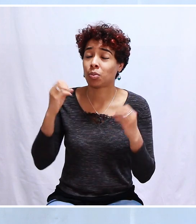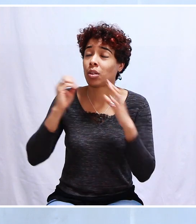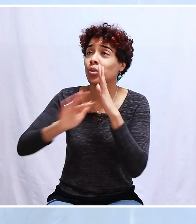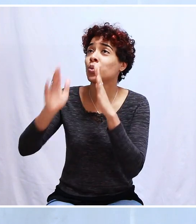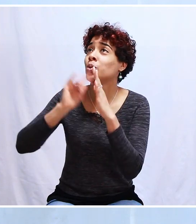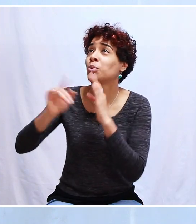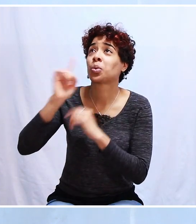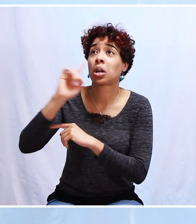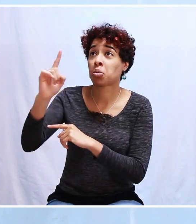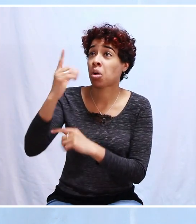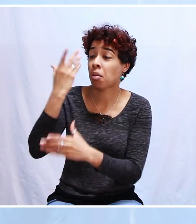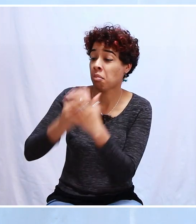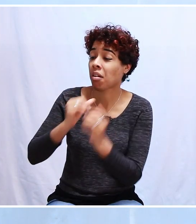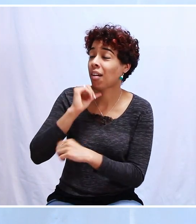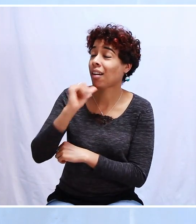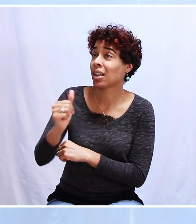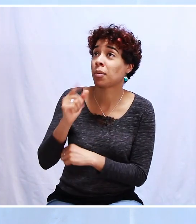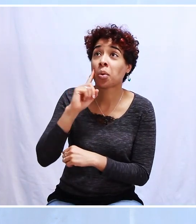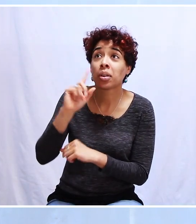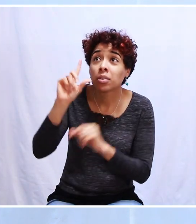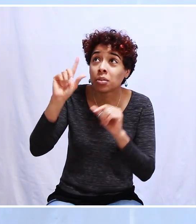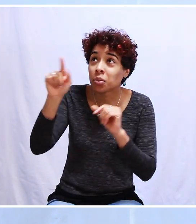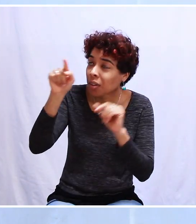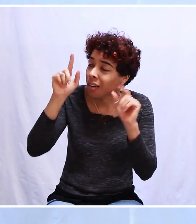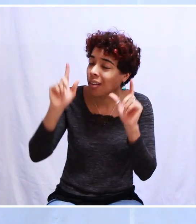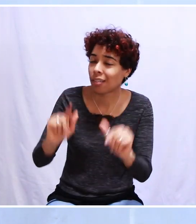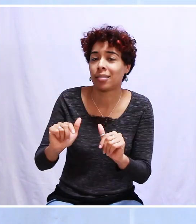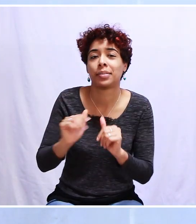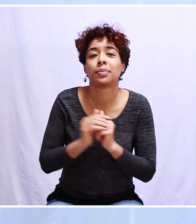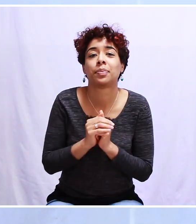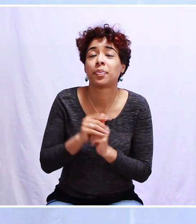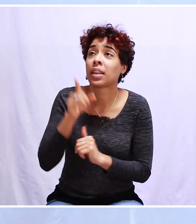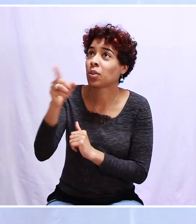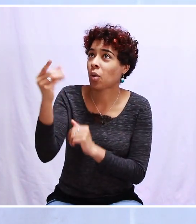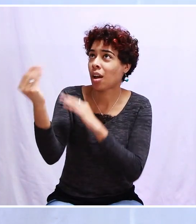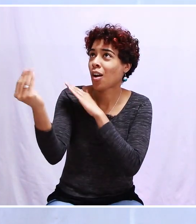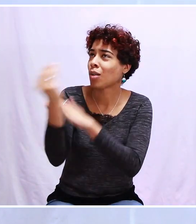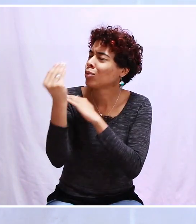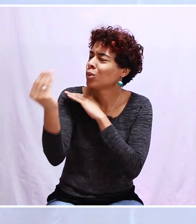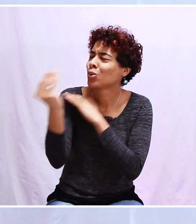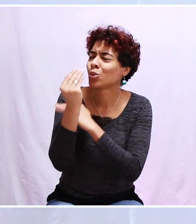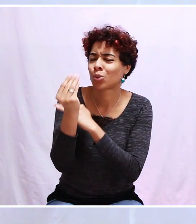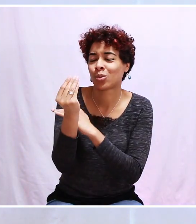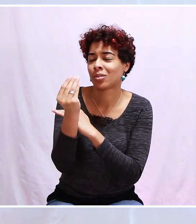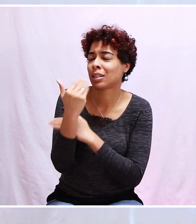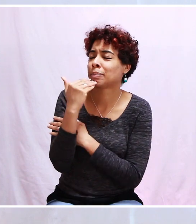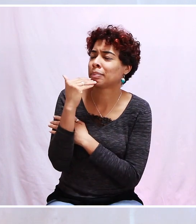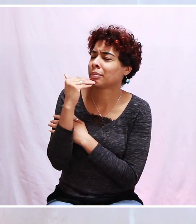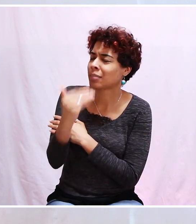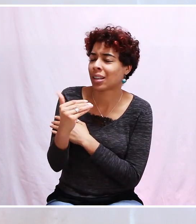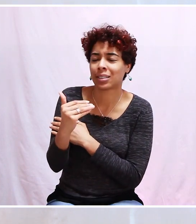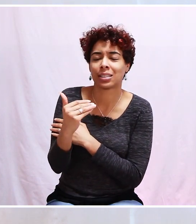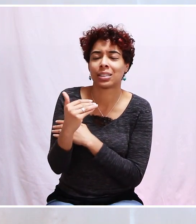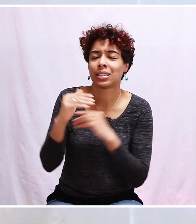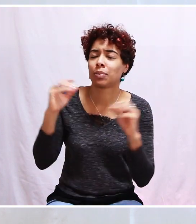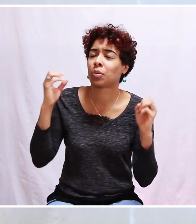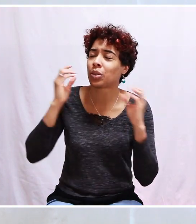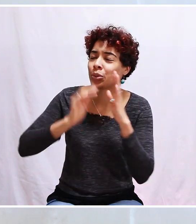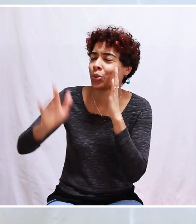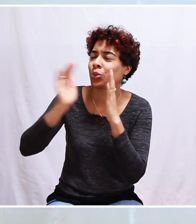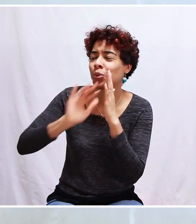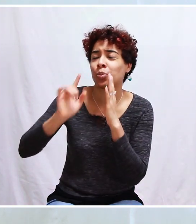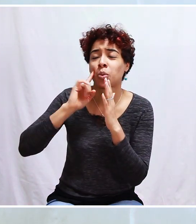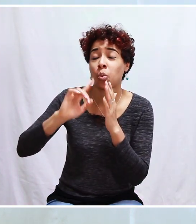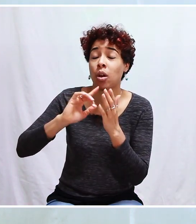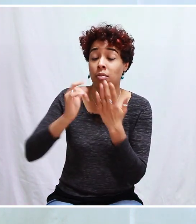manquerons de rien parce que tu es là, Seigneur. C'est toi notre source. Seigneur, je te loue parce que ta parole déclare que toutes nos